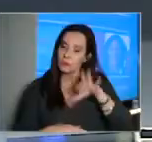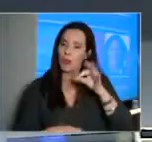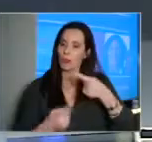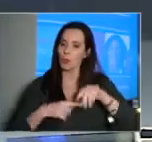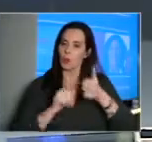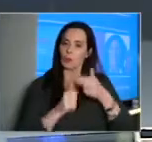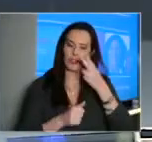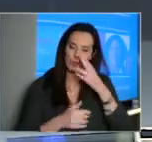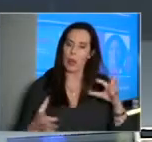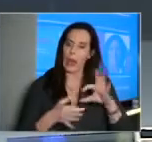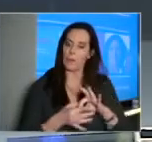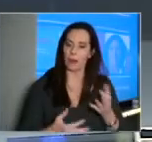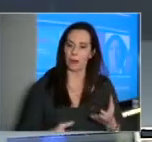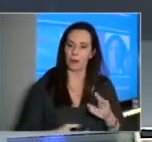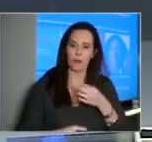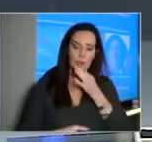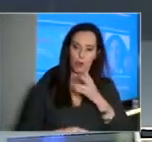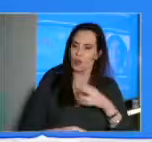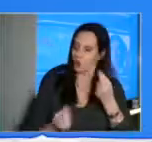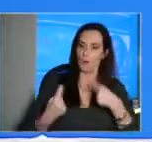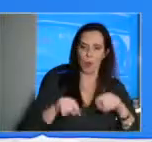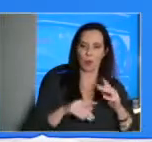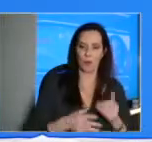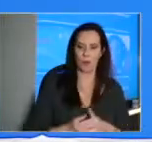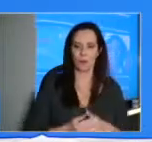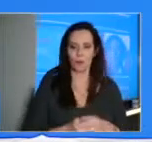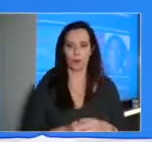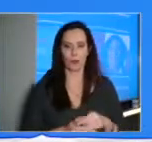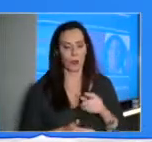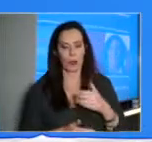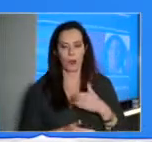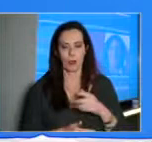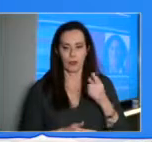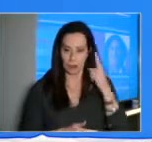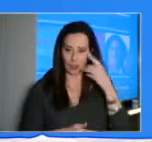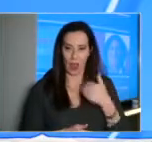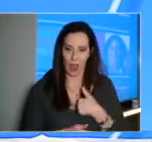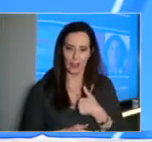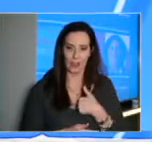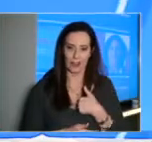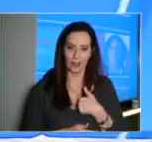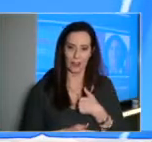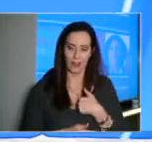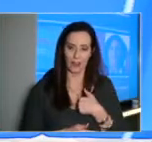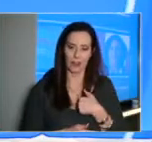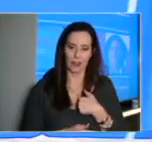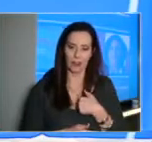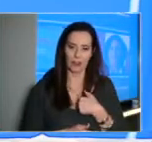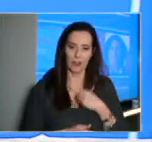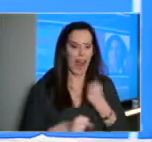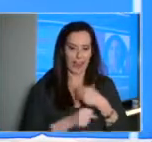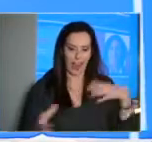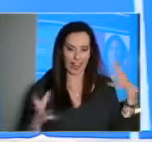ונוער, לנסות לחבר ביניהם? יש לי עוד כמה תחומים שאני, אבל... כן, תן לנו למה שספר. שתדע, אני... הקריירה